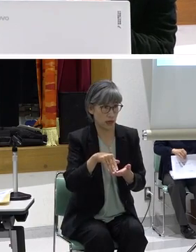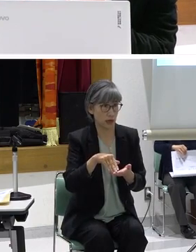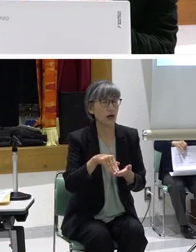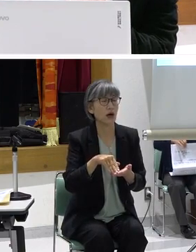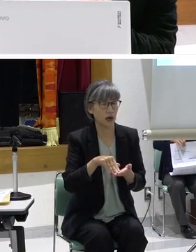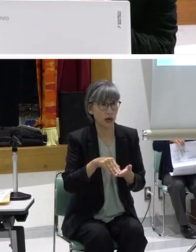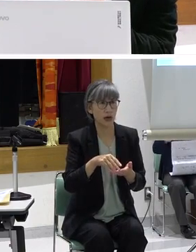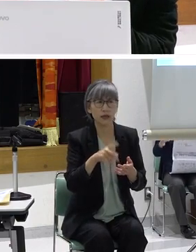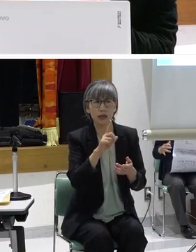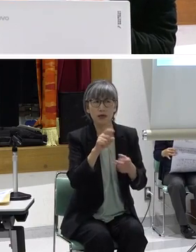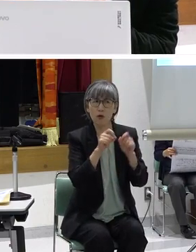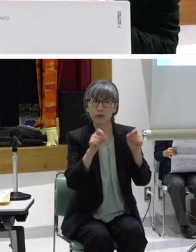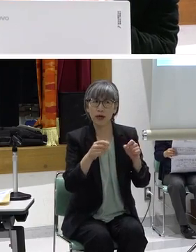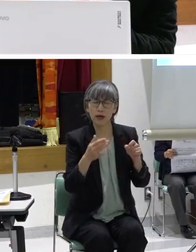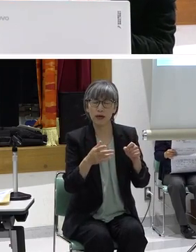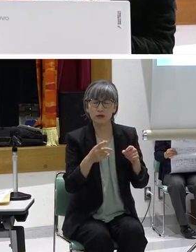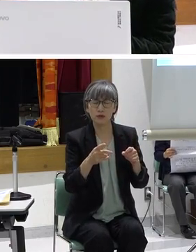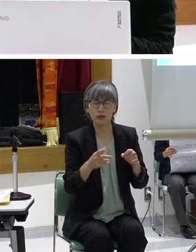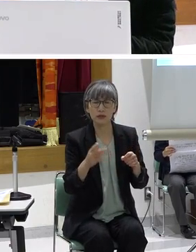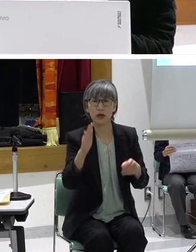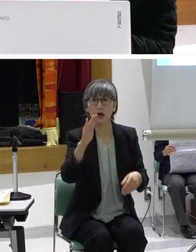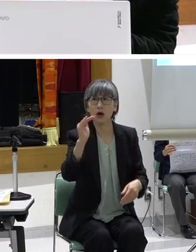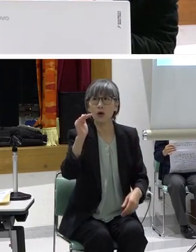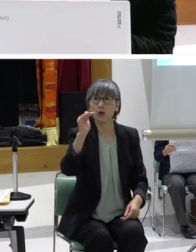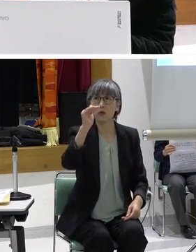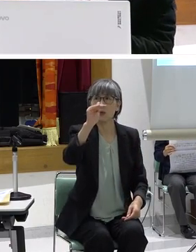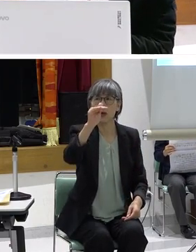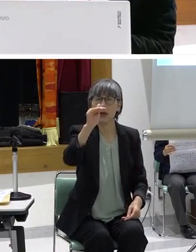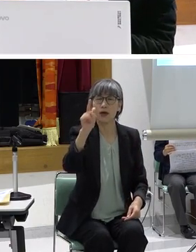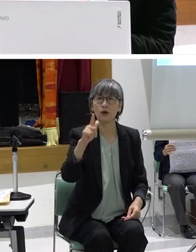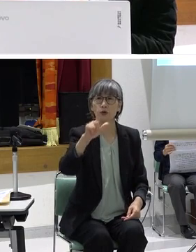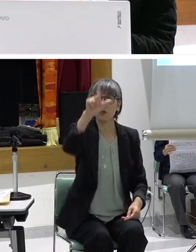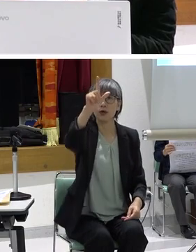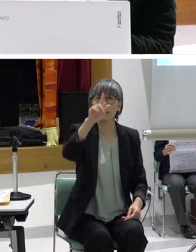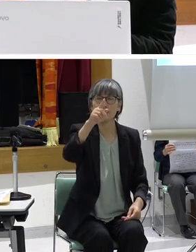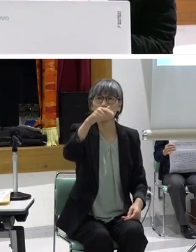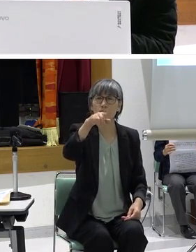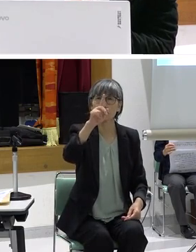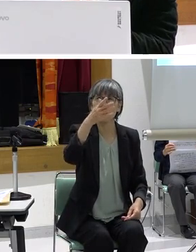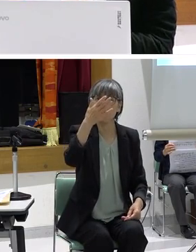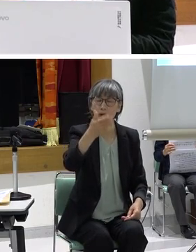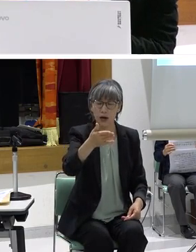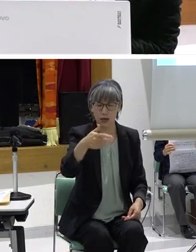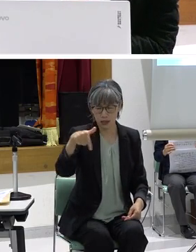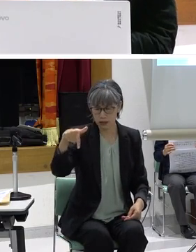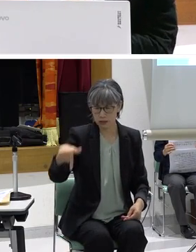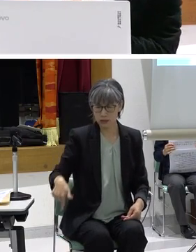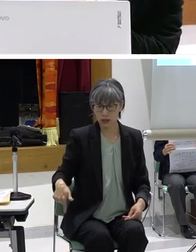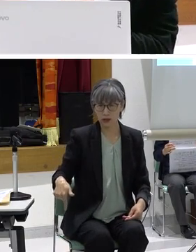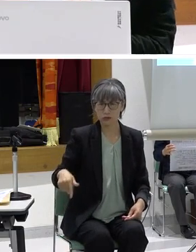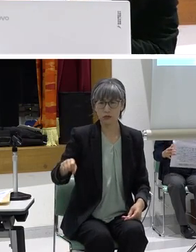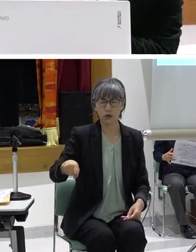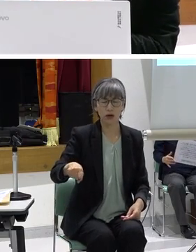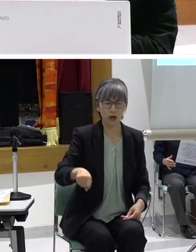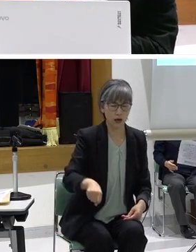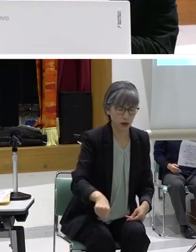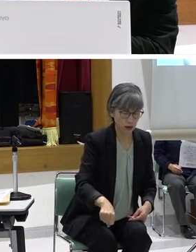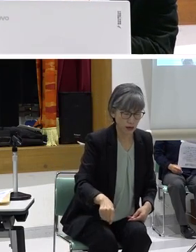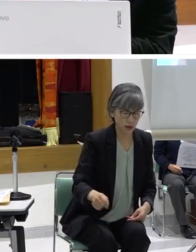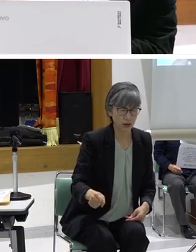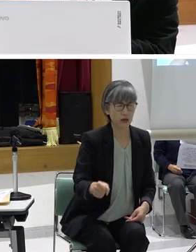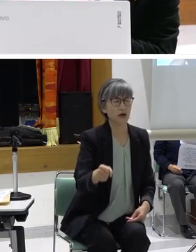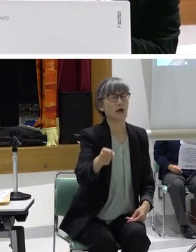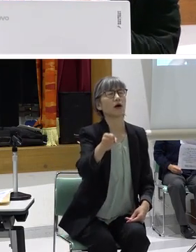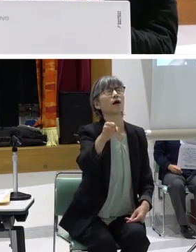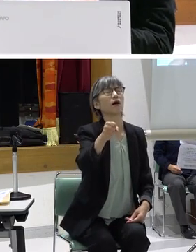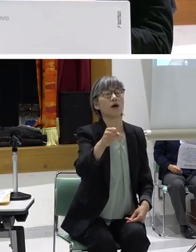が問題かというと、上の階に行くのか下の階に行くのかパッと持った時に分からないんですよ。平行だと、ね、斜めになってるから分かるけれど、